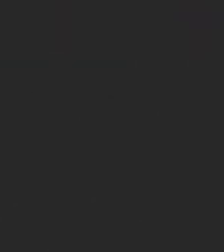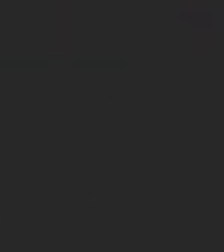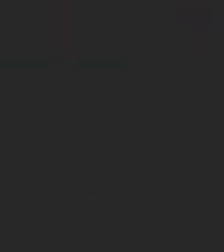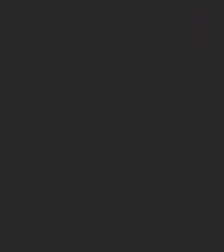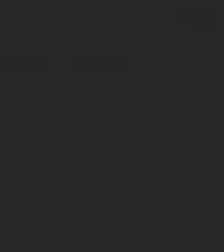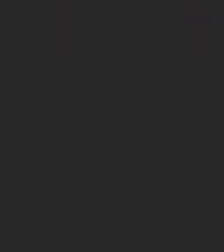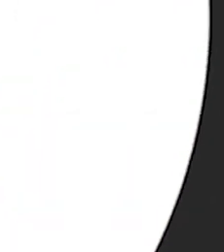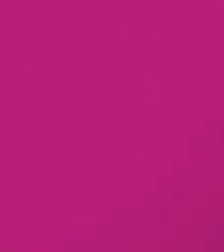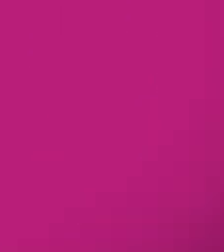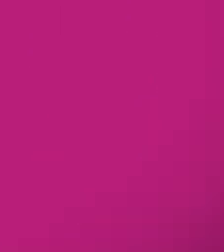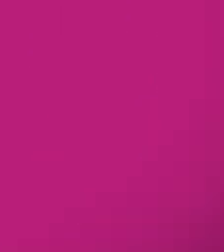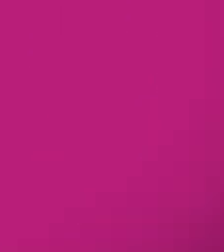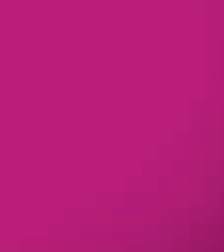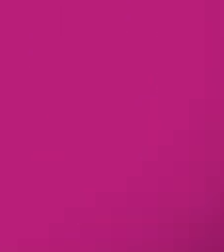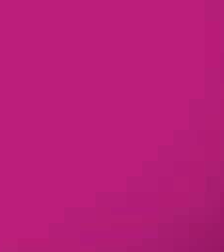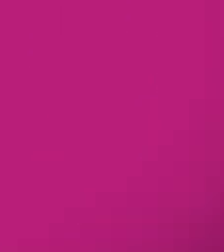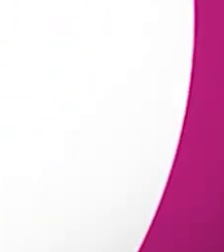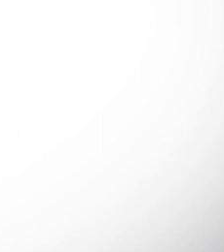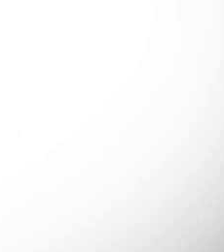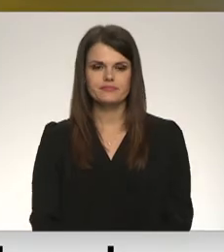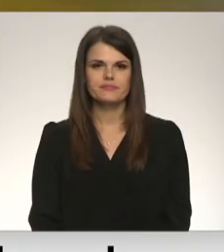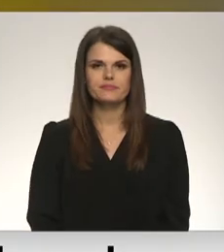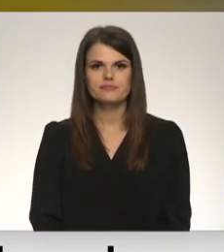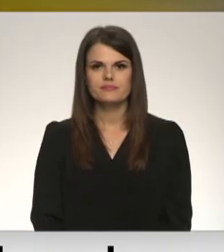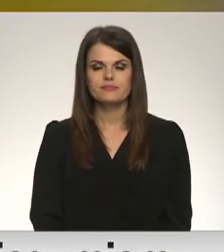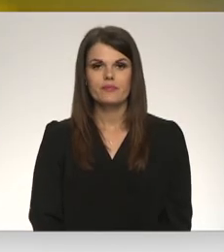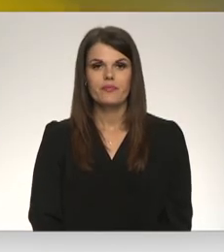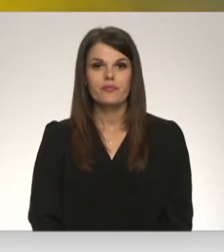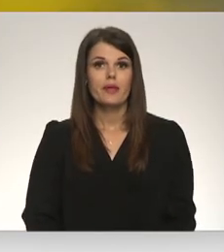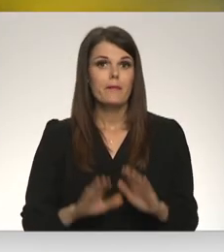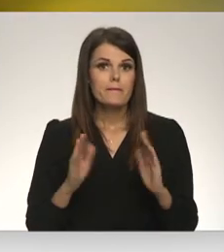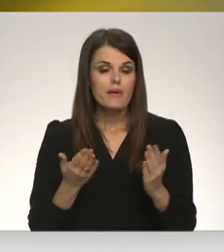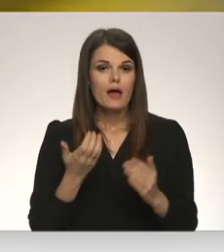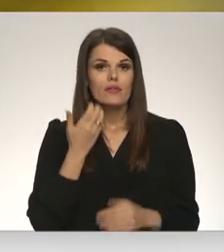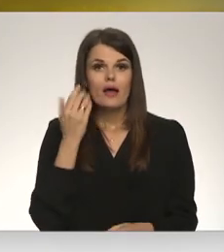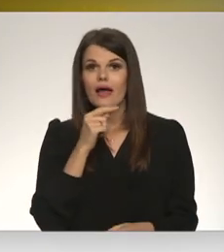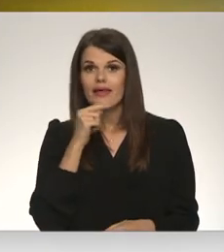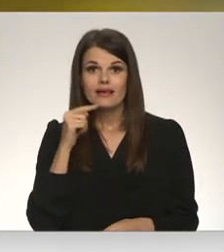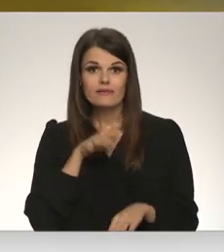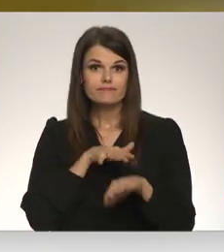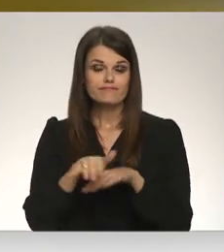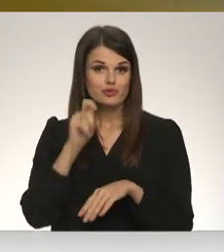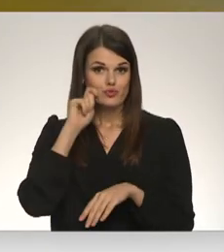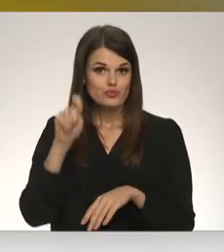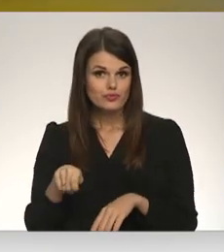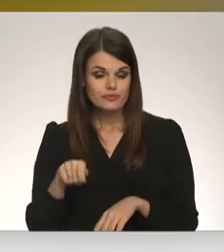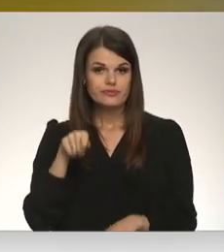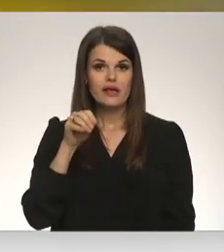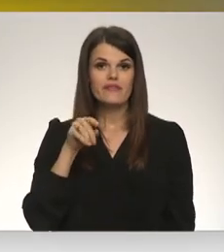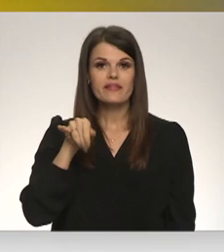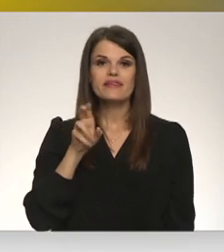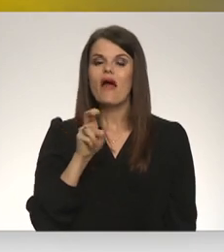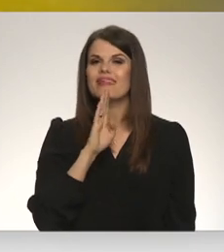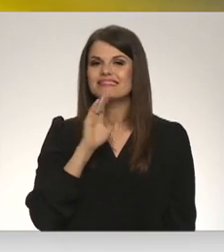Re, viss ēters ir te! Bet brīdī, kad Krievija iebruka Ukrainā, Tetjana bija